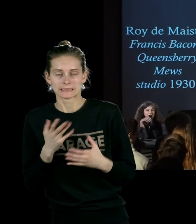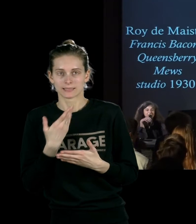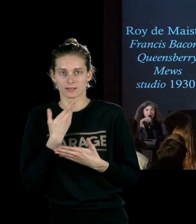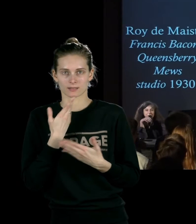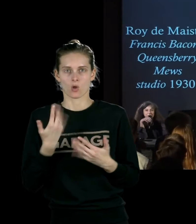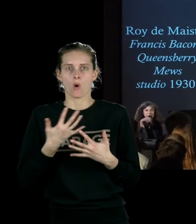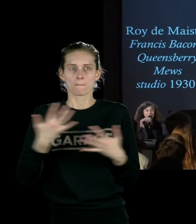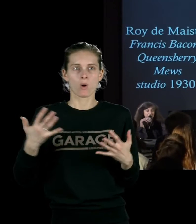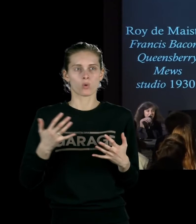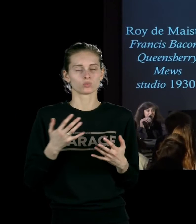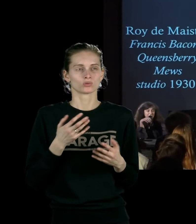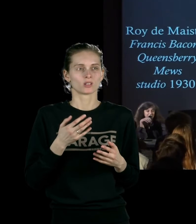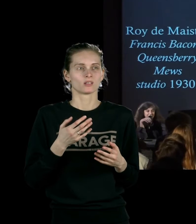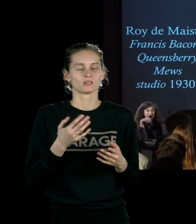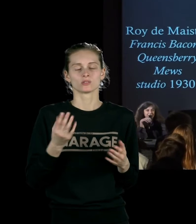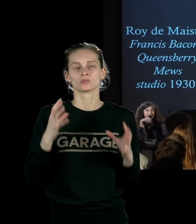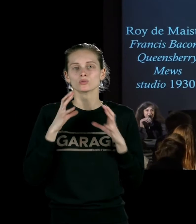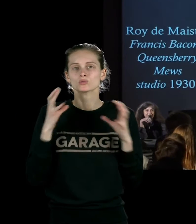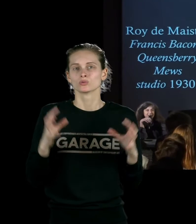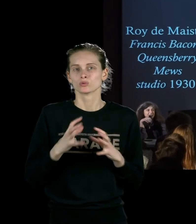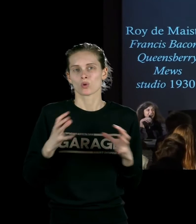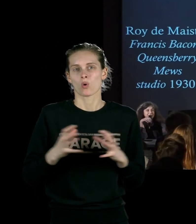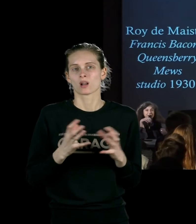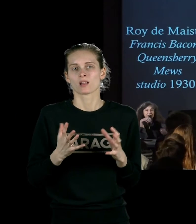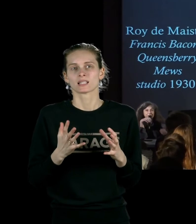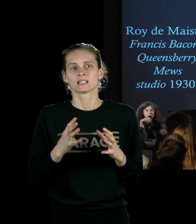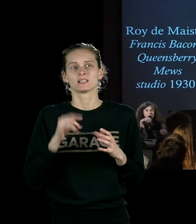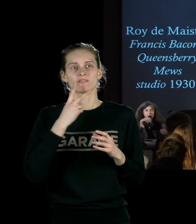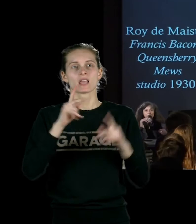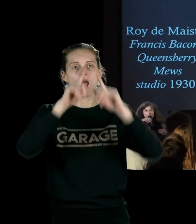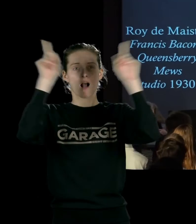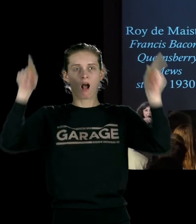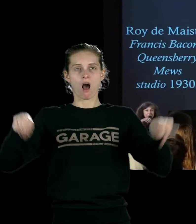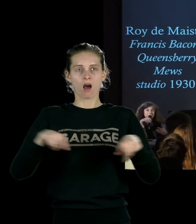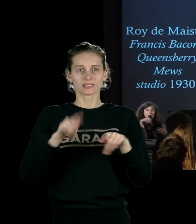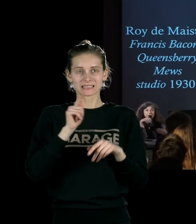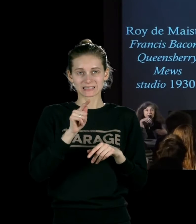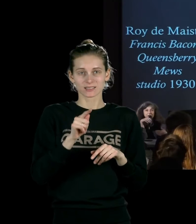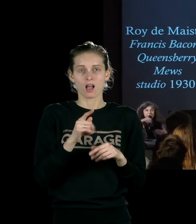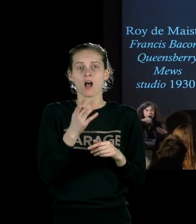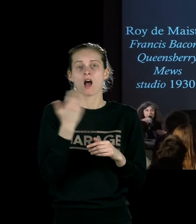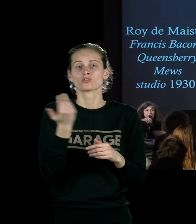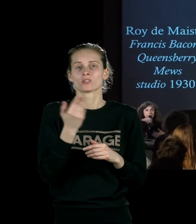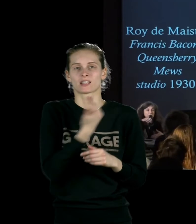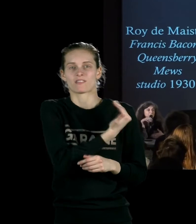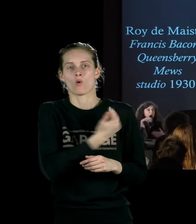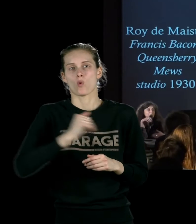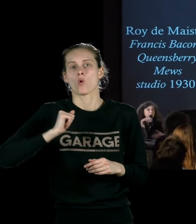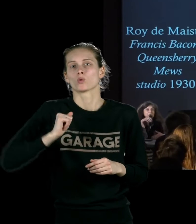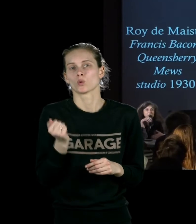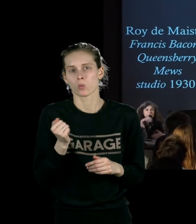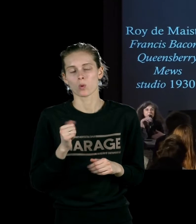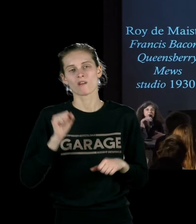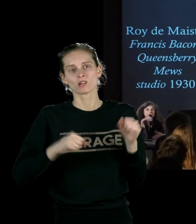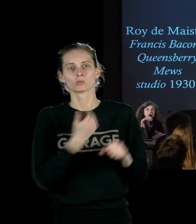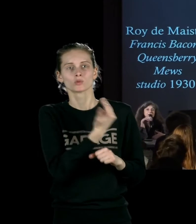он занимался, как мог бы, вот сохранилось на картине его друга и покровителя, вполне возможно, что